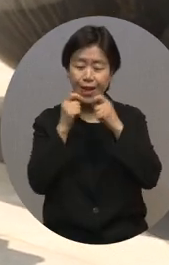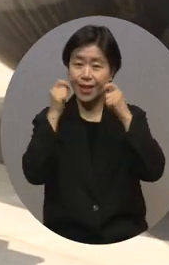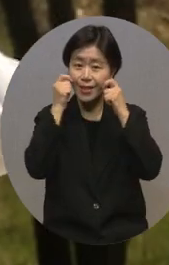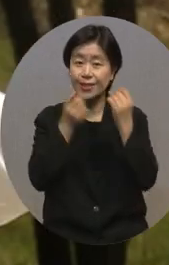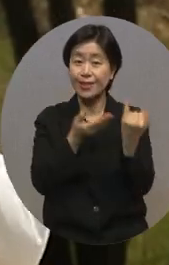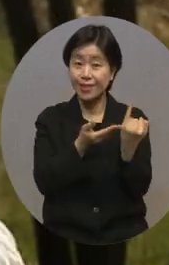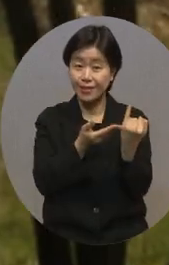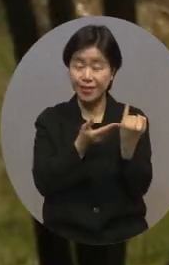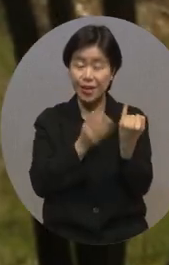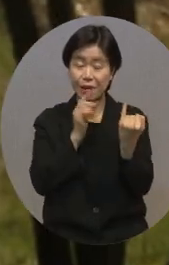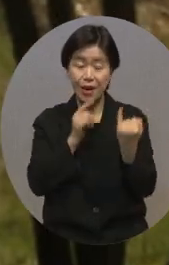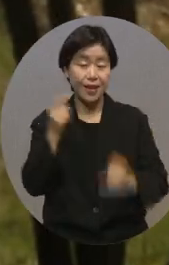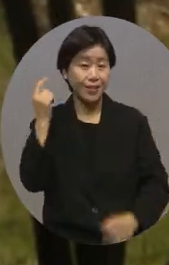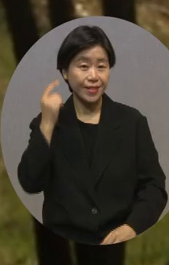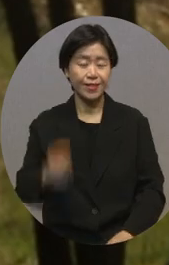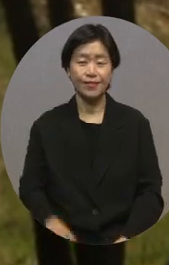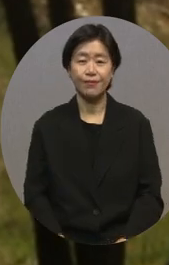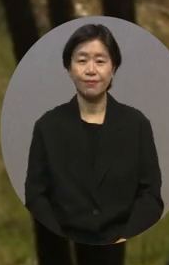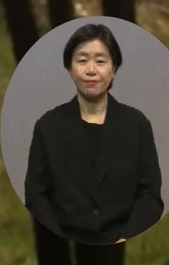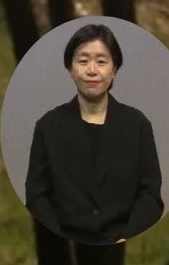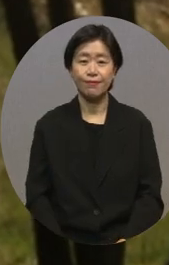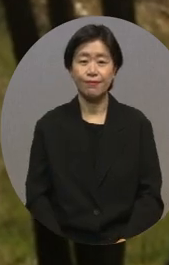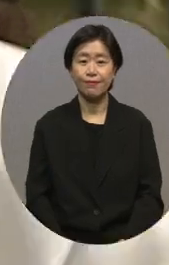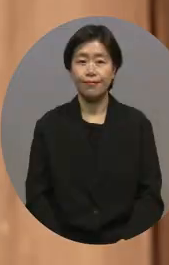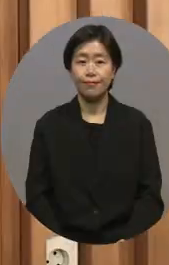씨의 이야기 들어보시죠.